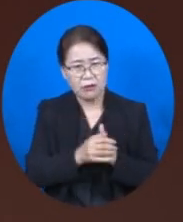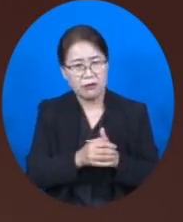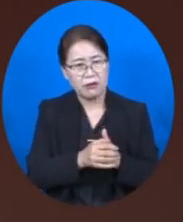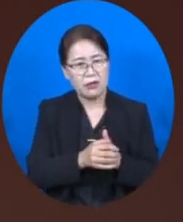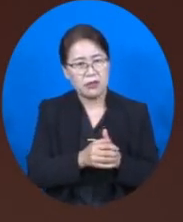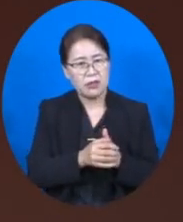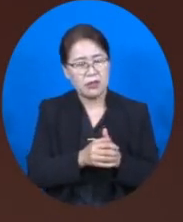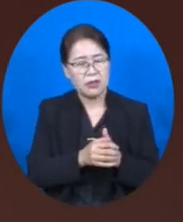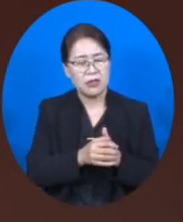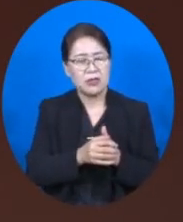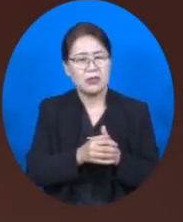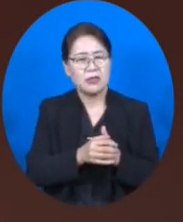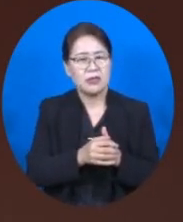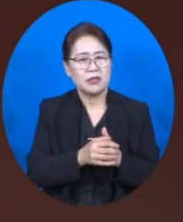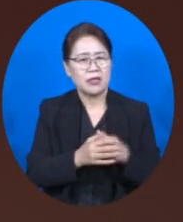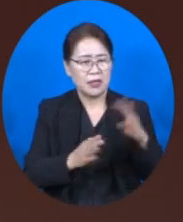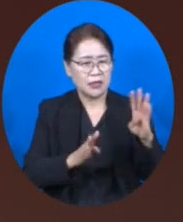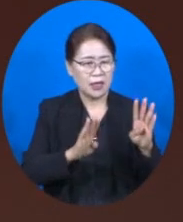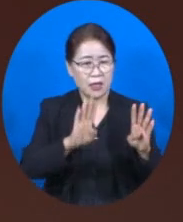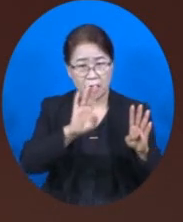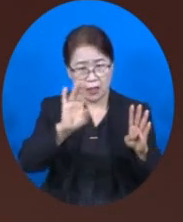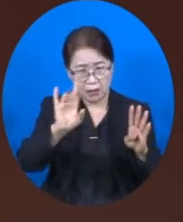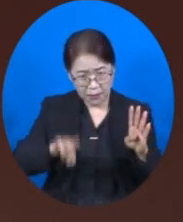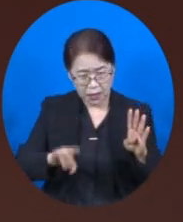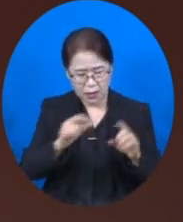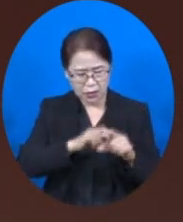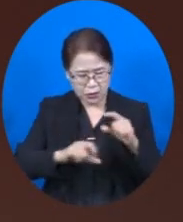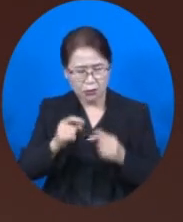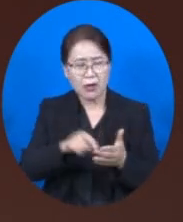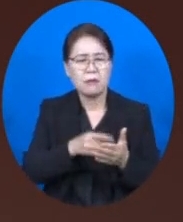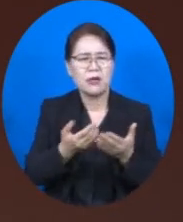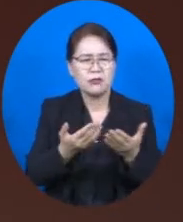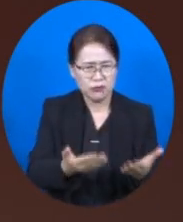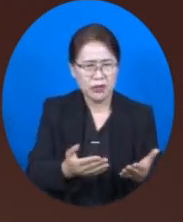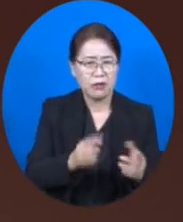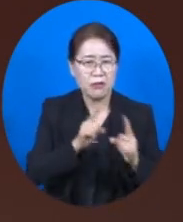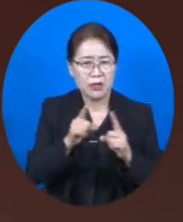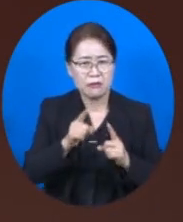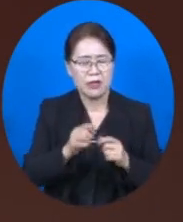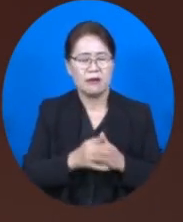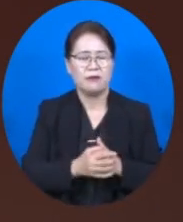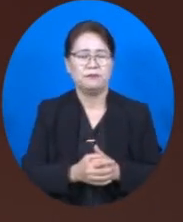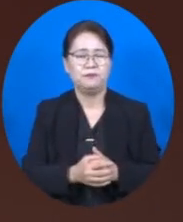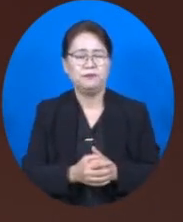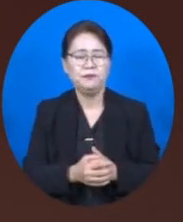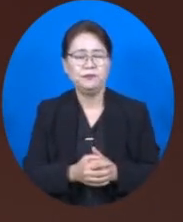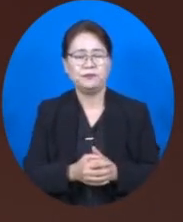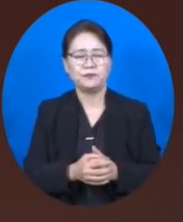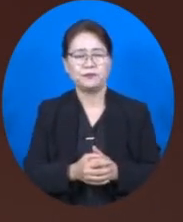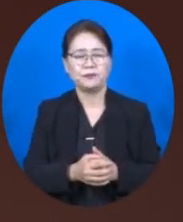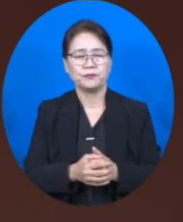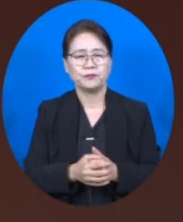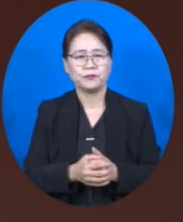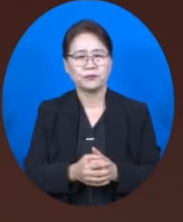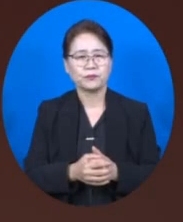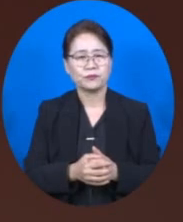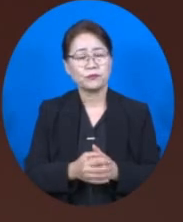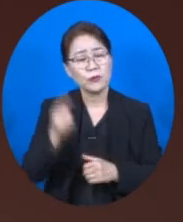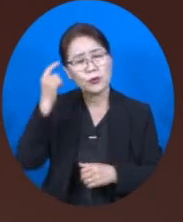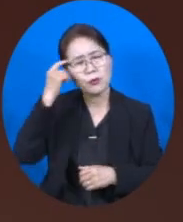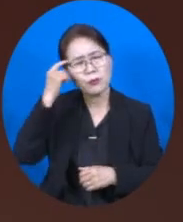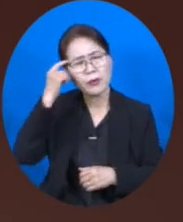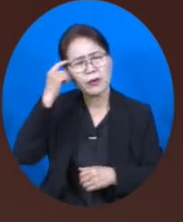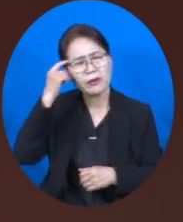20% 정도가 아니라 400%로 갚아 주겠다는 것입니다 내 배로 갚아 주겠다는 거예요 왜